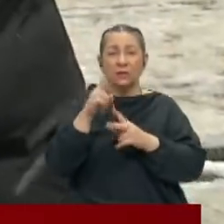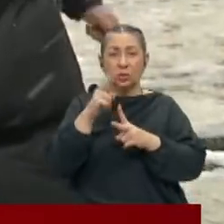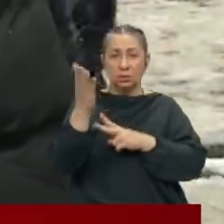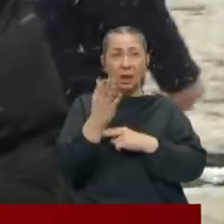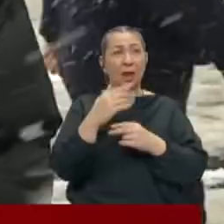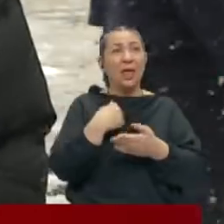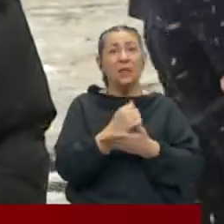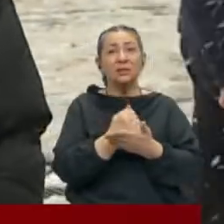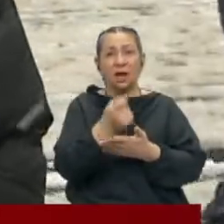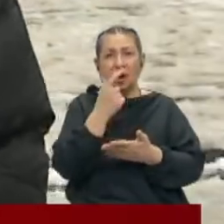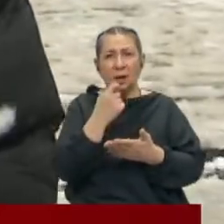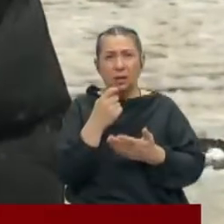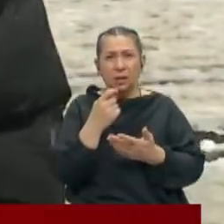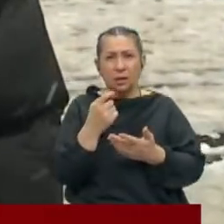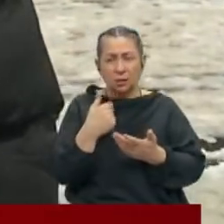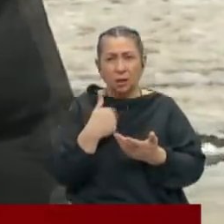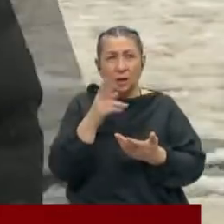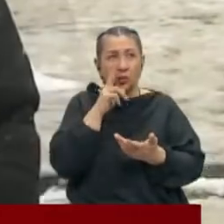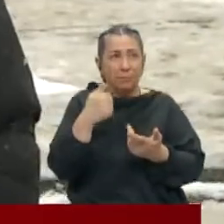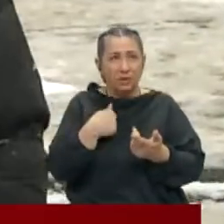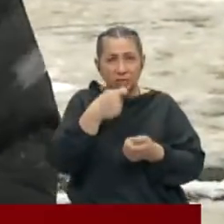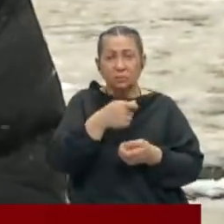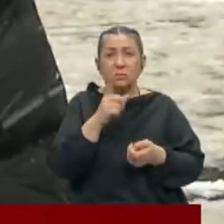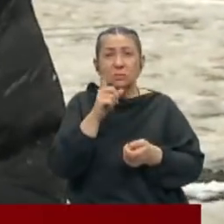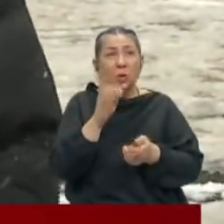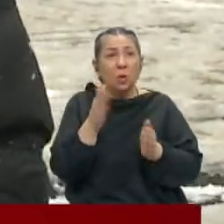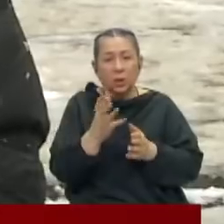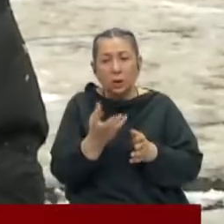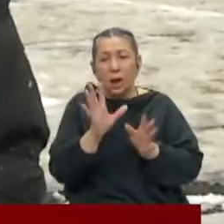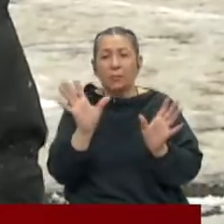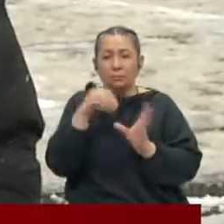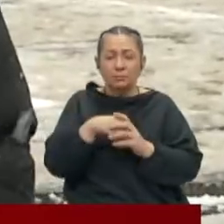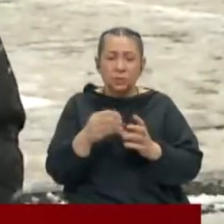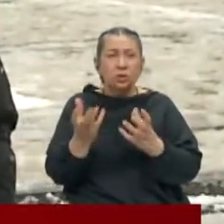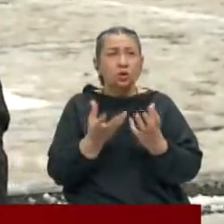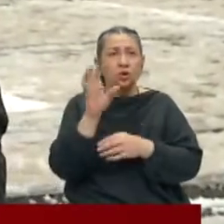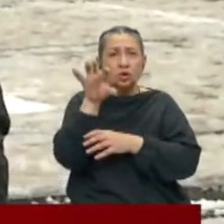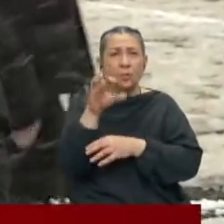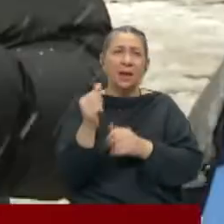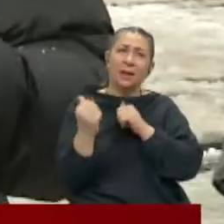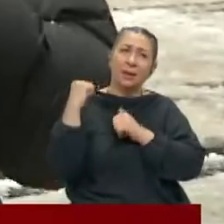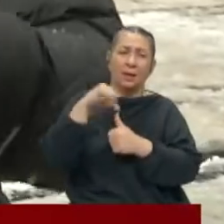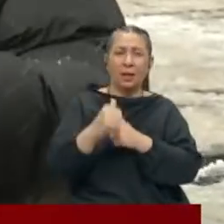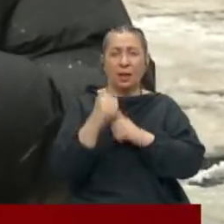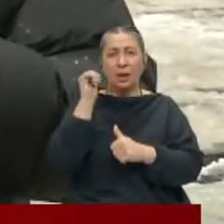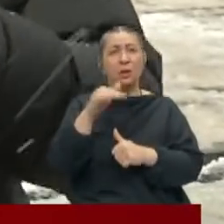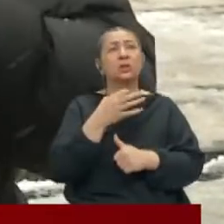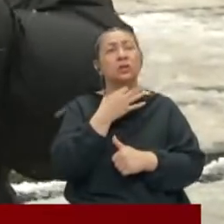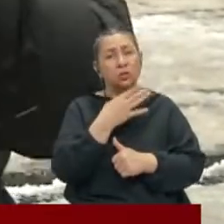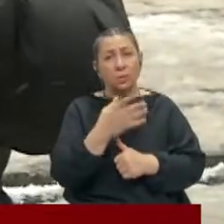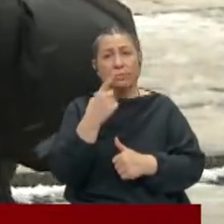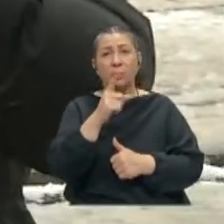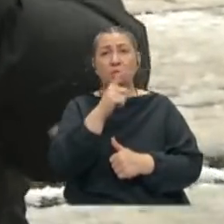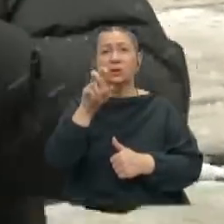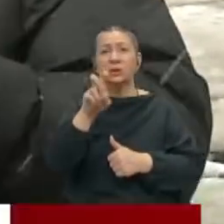geldi. Eczanede çalışıyorum ben. Ucu bana dokunacak yani eninde sonunda. Tek odayı yakıyoruz. Herkes bir odada yine. Sobalı günlere geri döndük. Teşekkür ediyorum.